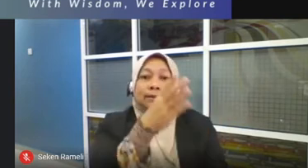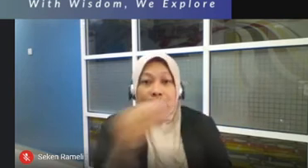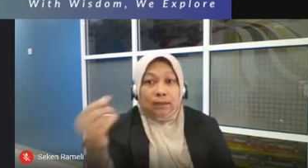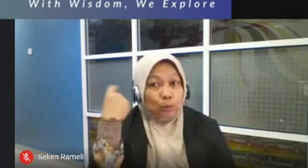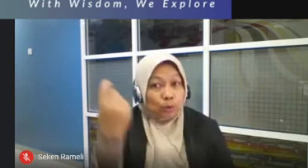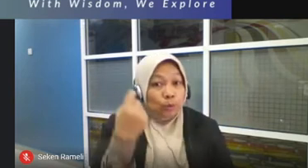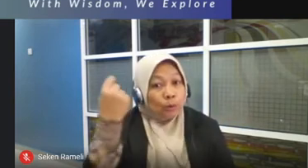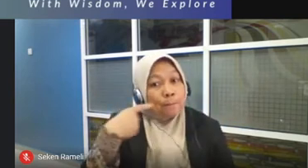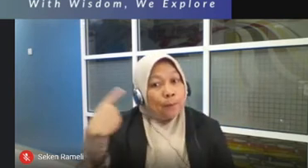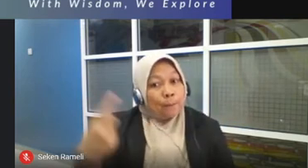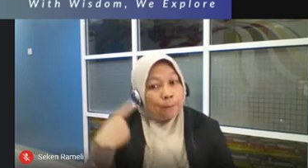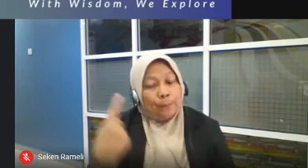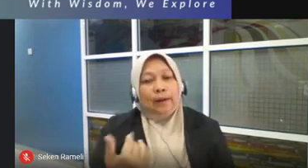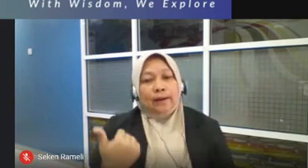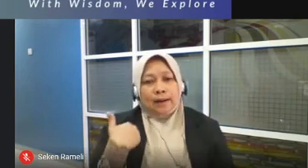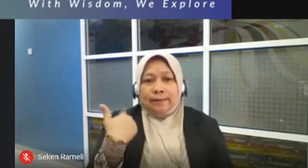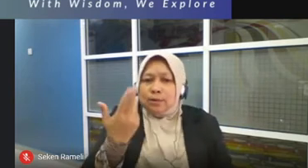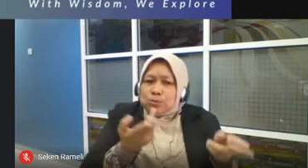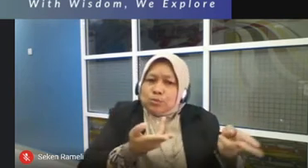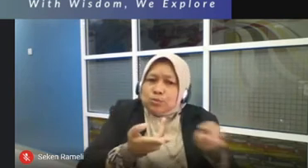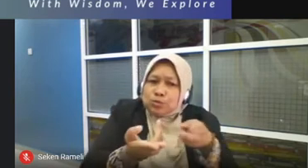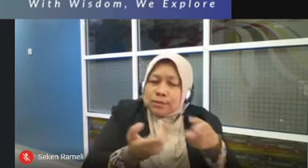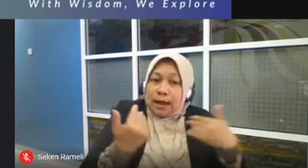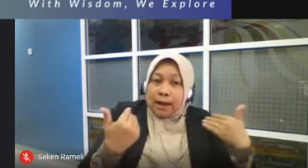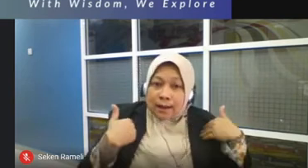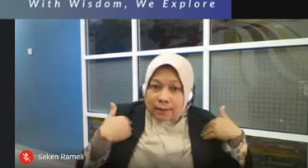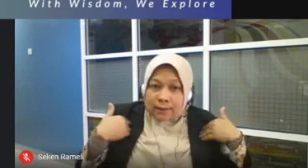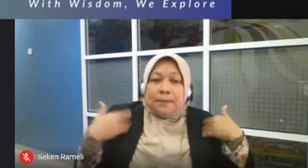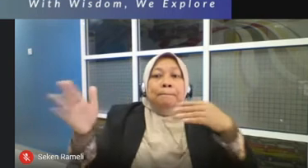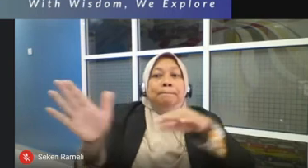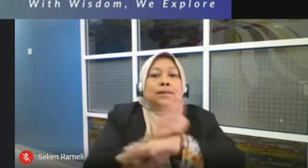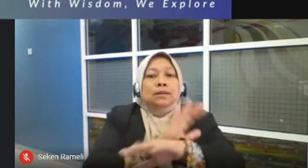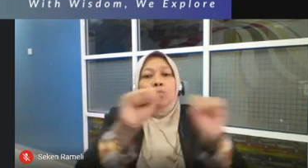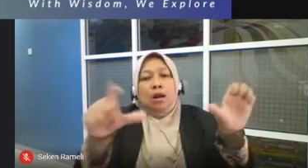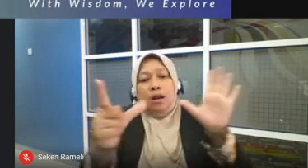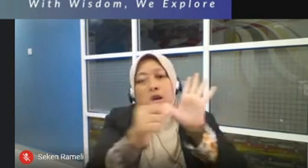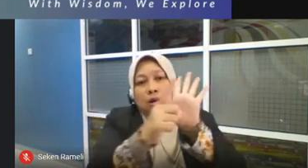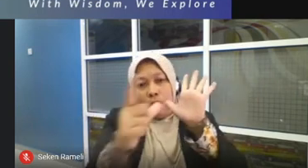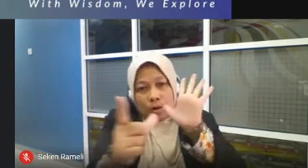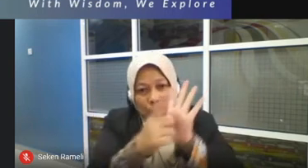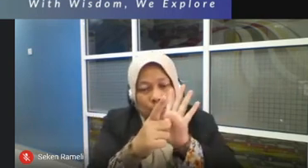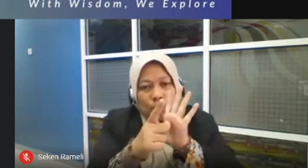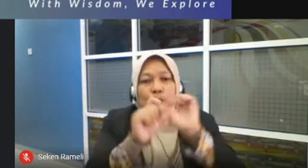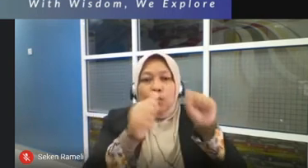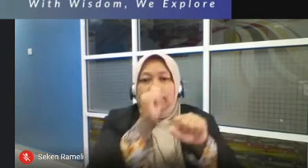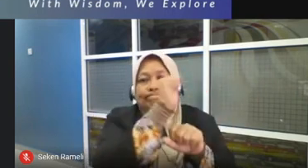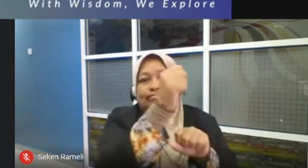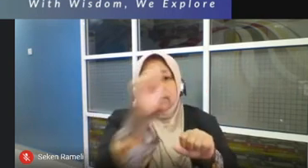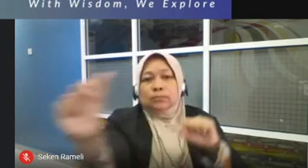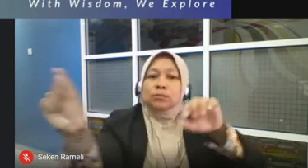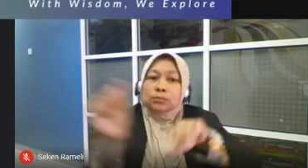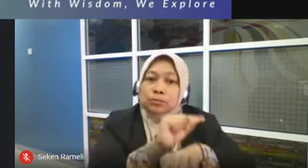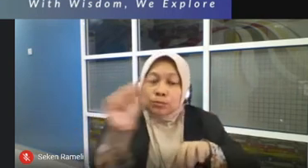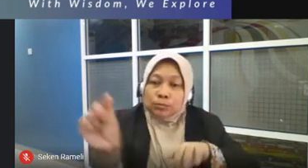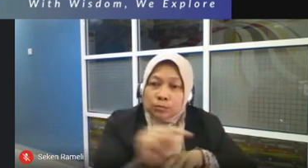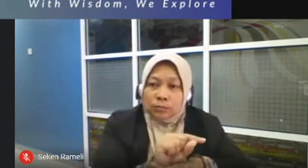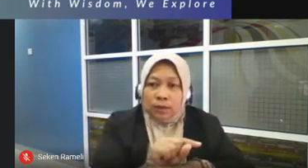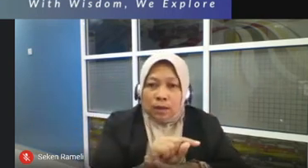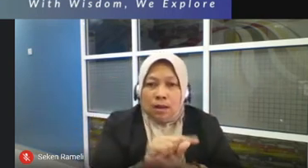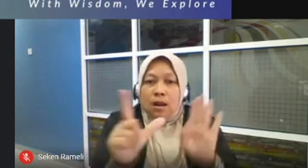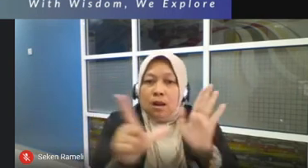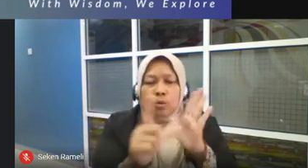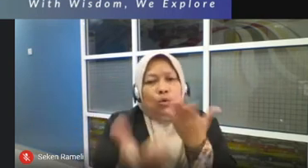dan perempuan ada usaha ataupun ada perniagaan, buatlah logo perniagaan masing-masing tu dengan logo